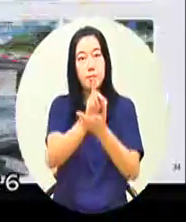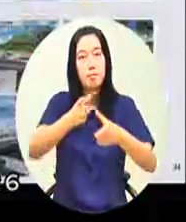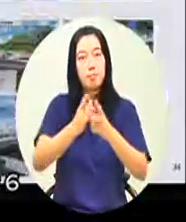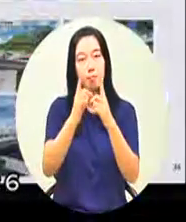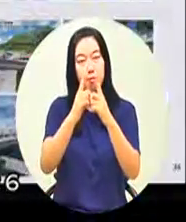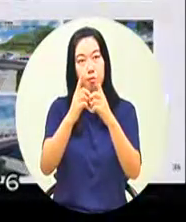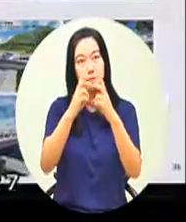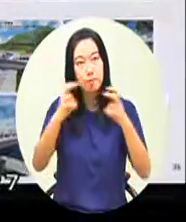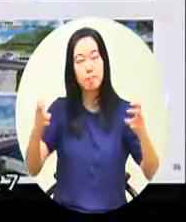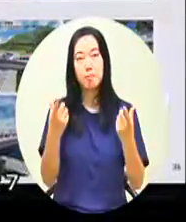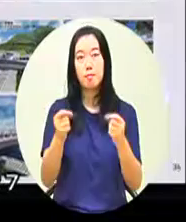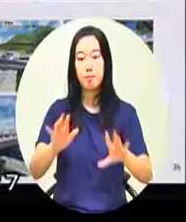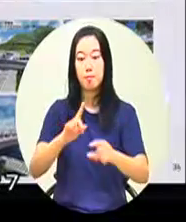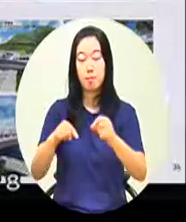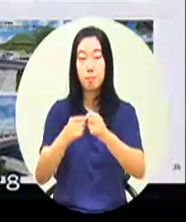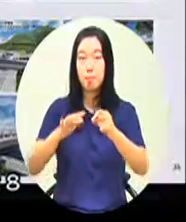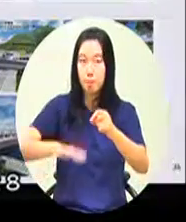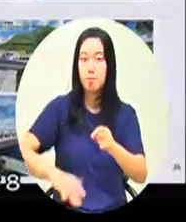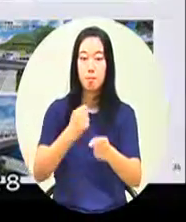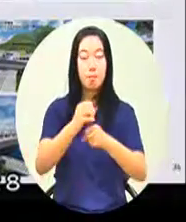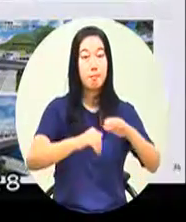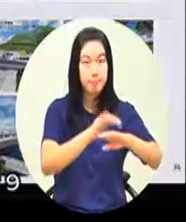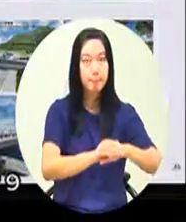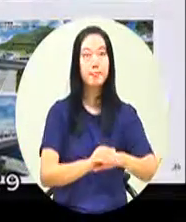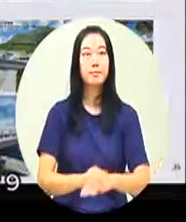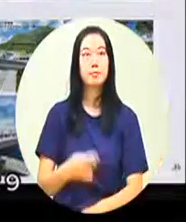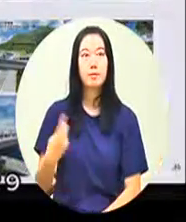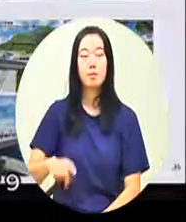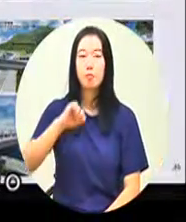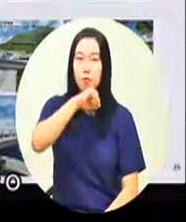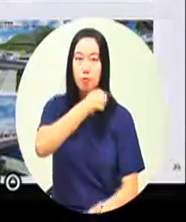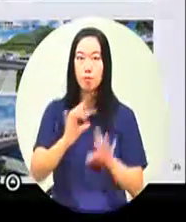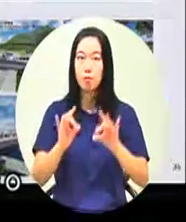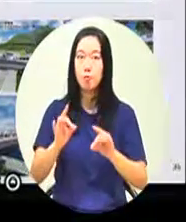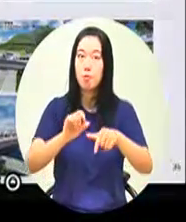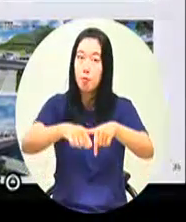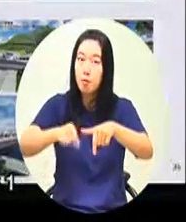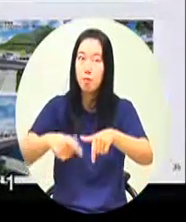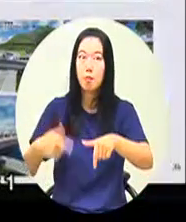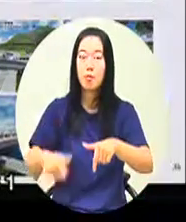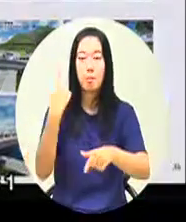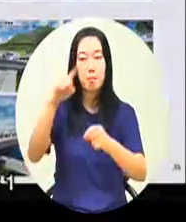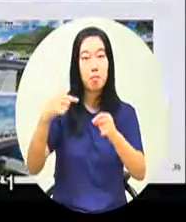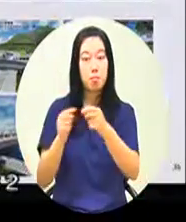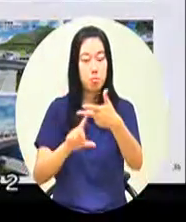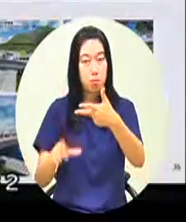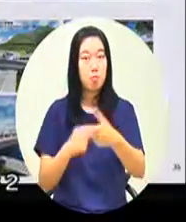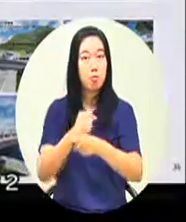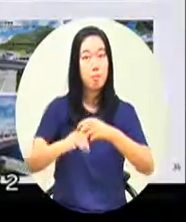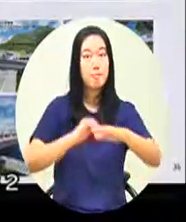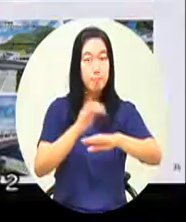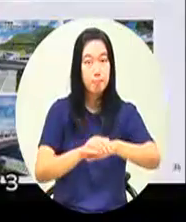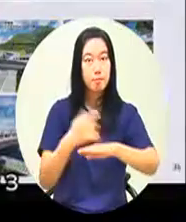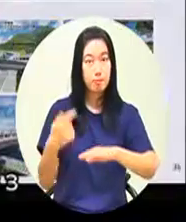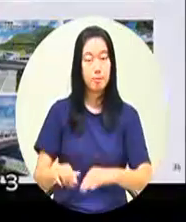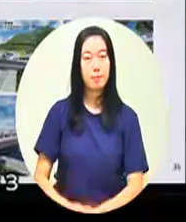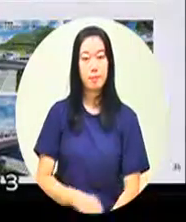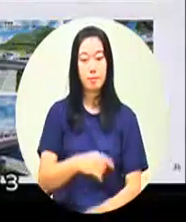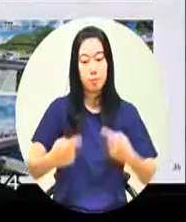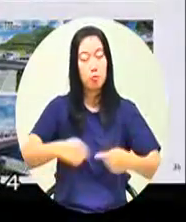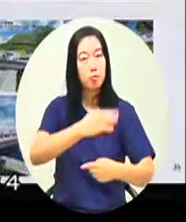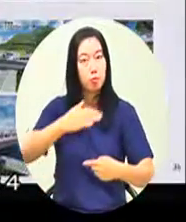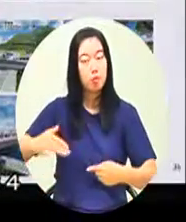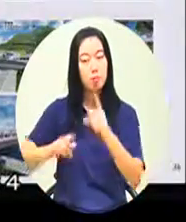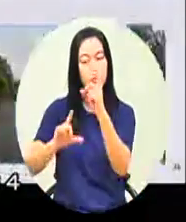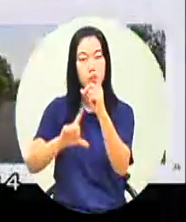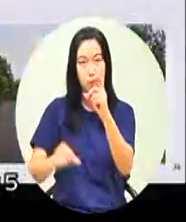一页。那台泥这个厂区的工程也是在明年三月会完成，那古山运河在十月底会完